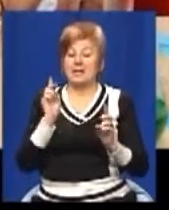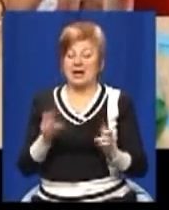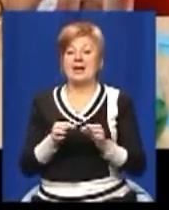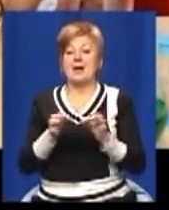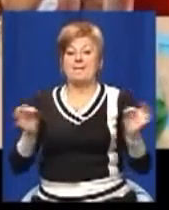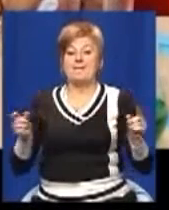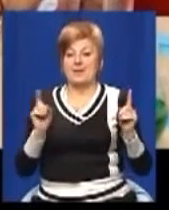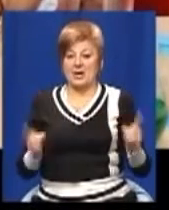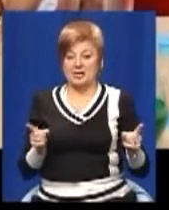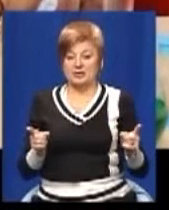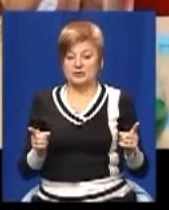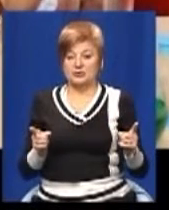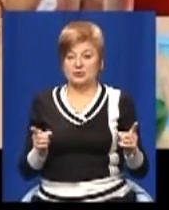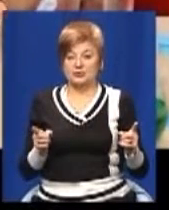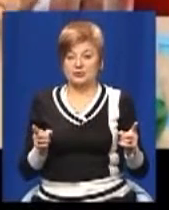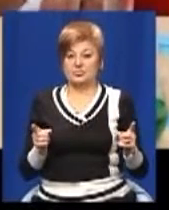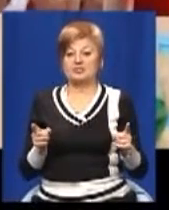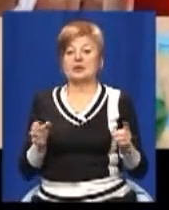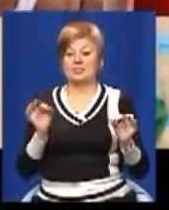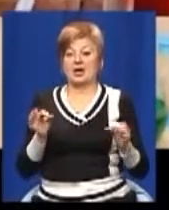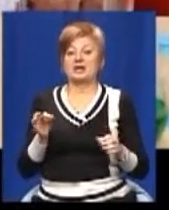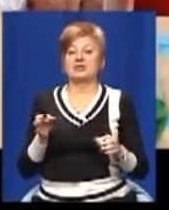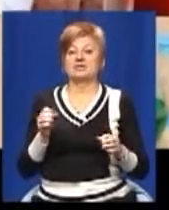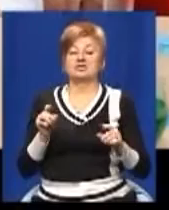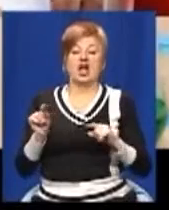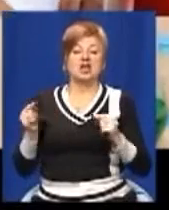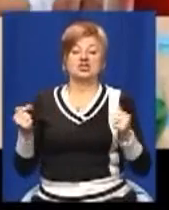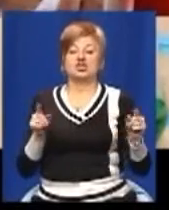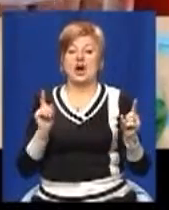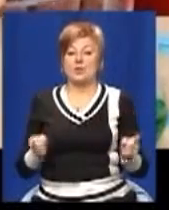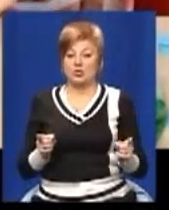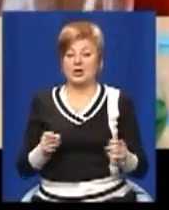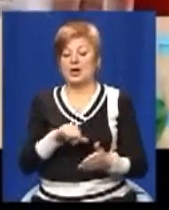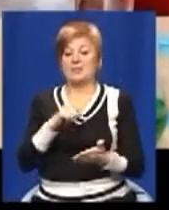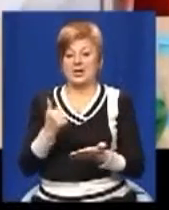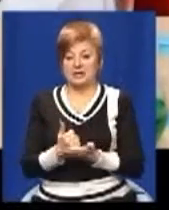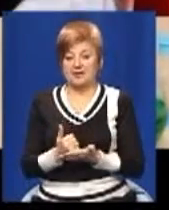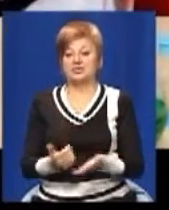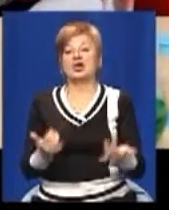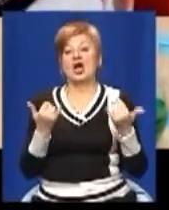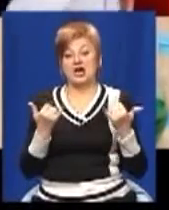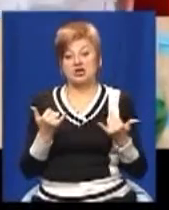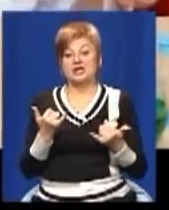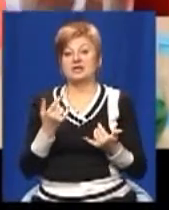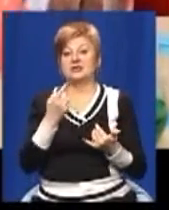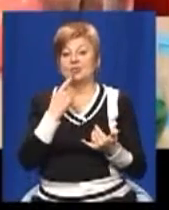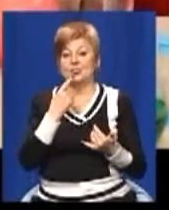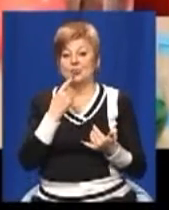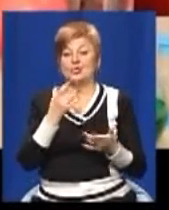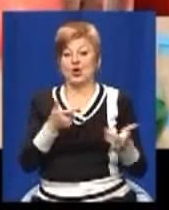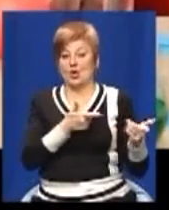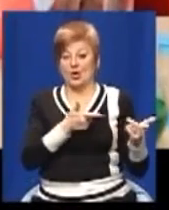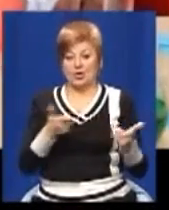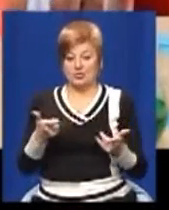паличка. Паличка. Ну, можна було тримати. Правильно, шампур, найголовніше. І зараз ми з вами спробуємо, ось тут для вас у мене вже